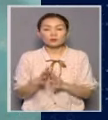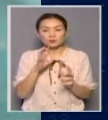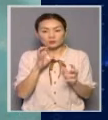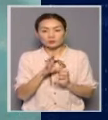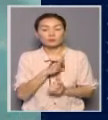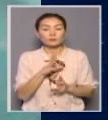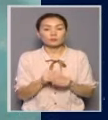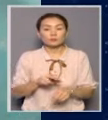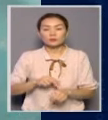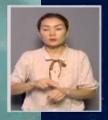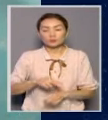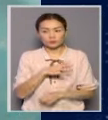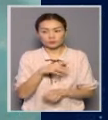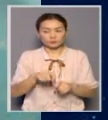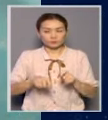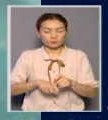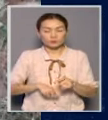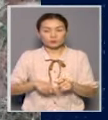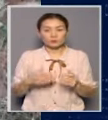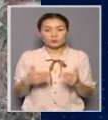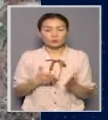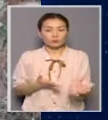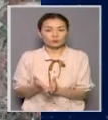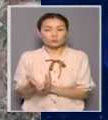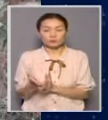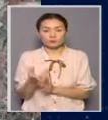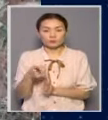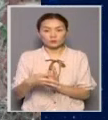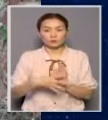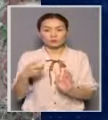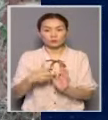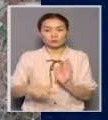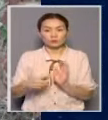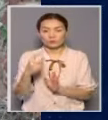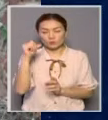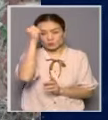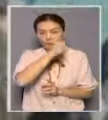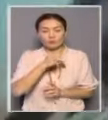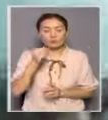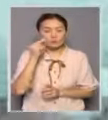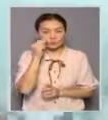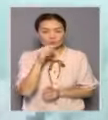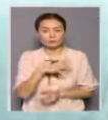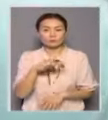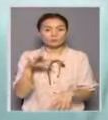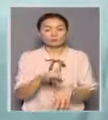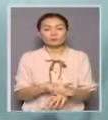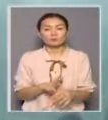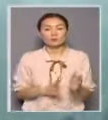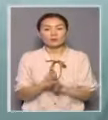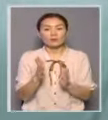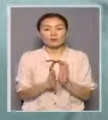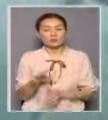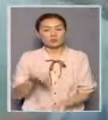растения. Стражи порядка при проверке адреса жителя района 1981 года рождения обнаружили и